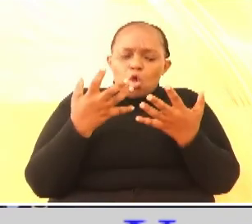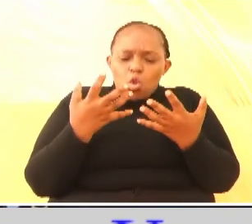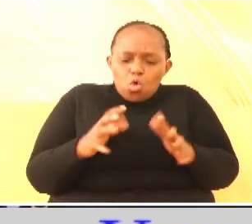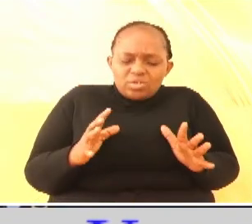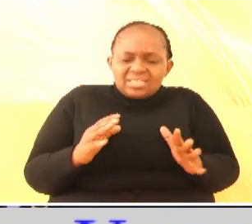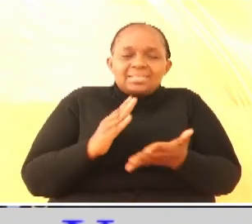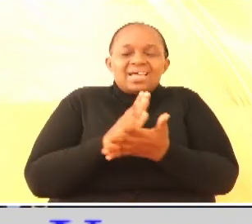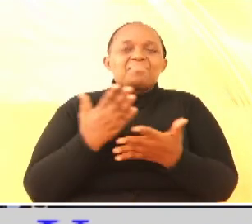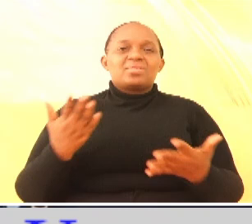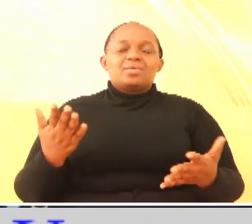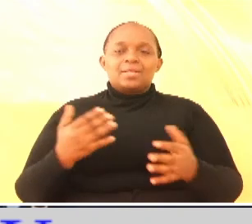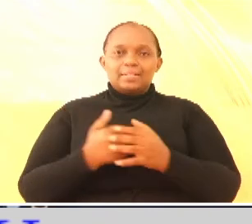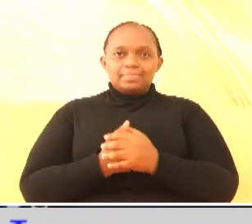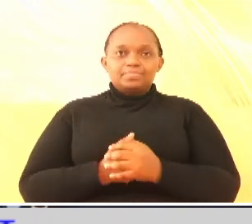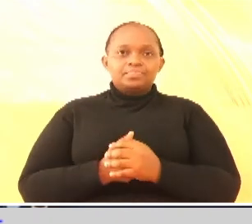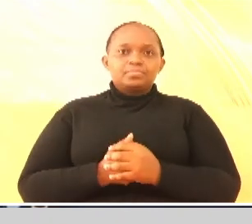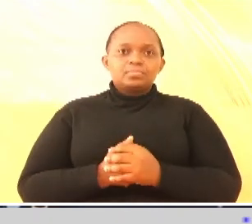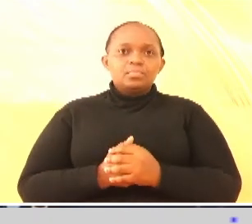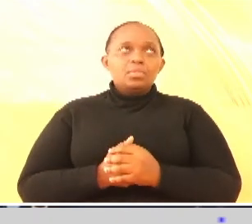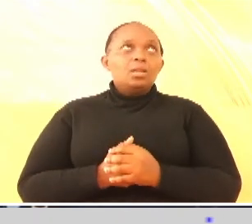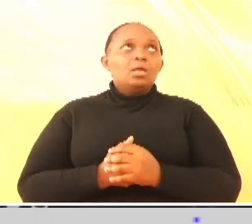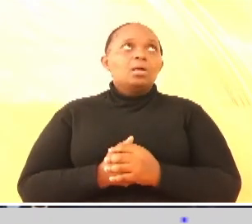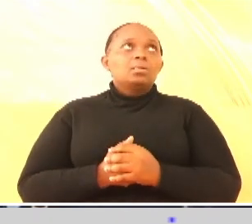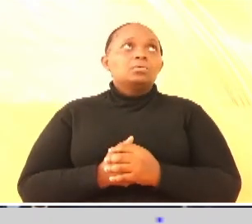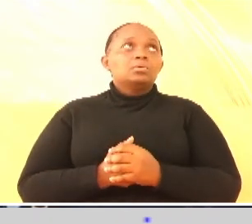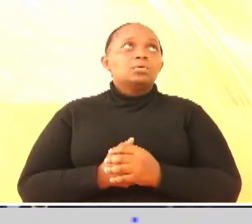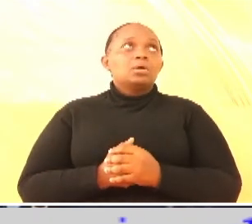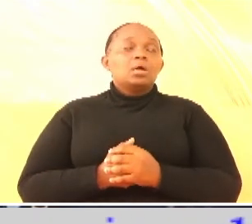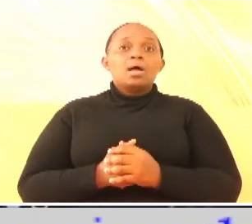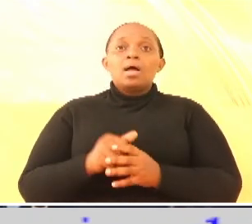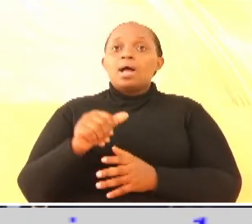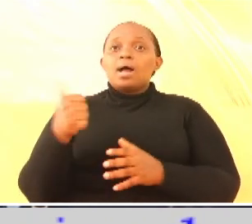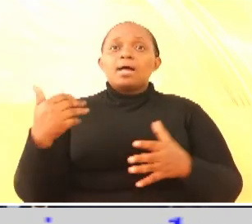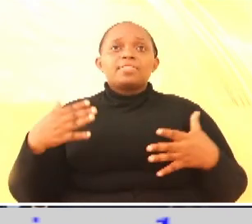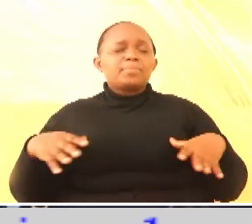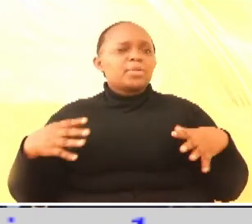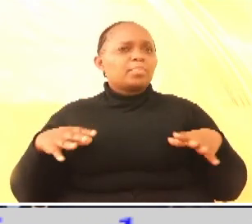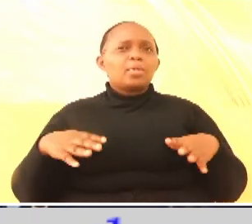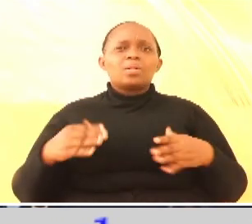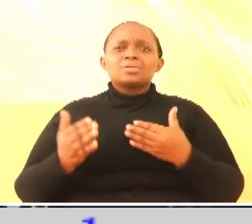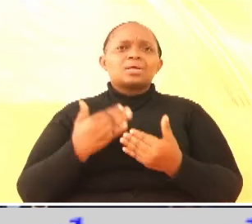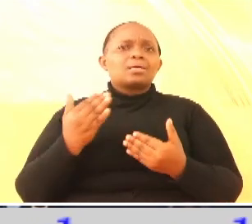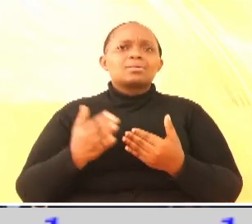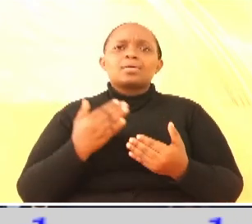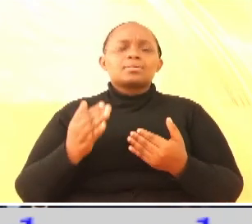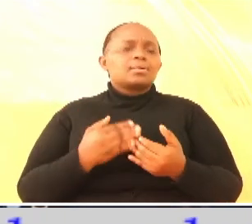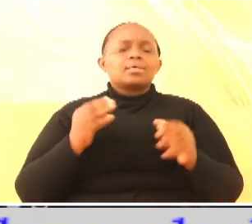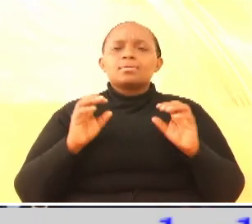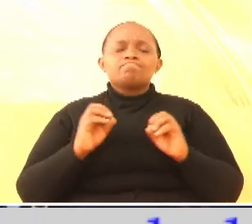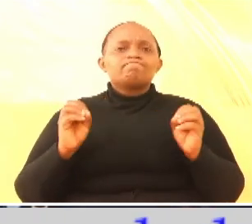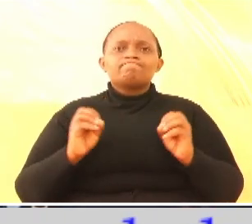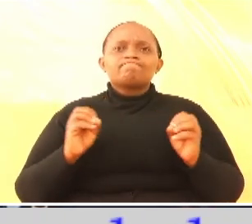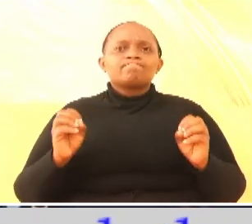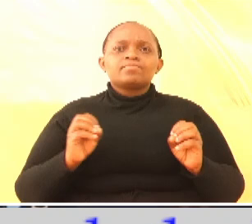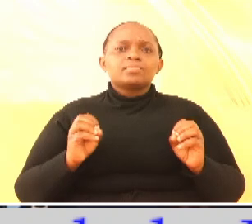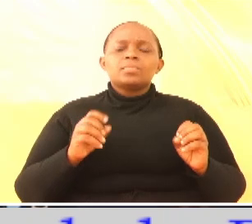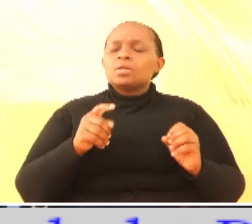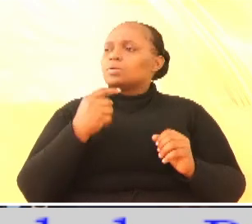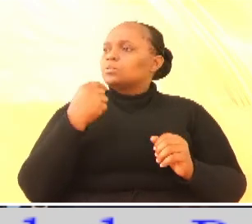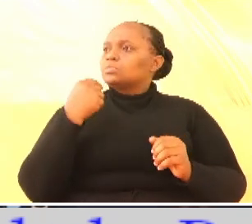utabeba. Amen? Kuna watu wengine wana katika nyumba ya Bwana hawajali. Hawajali kazi ya Bwana hii niko namna gani. Nasemaga iko na